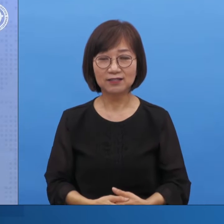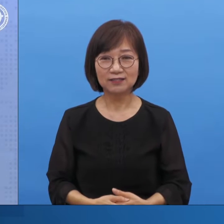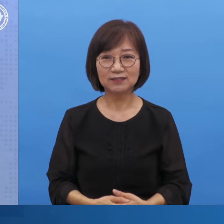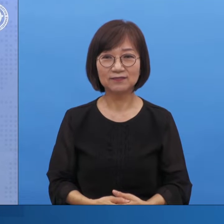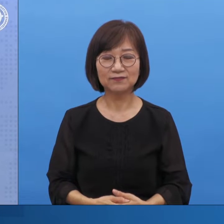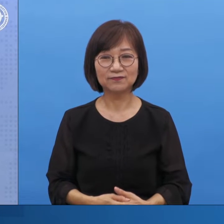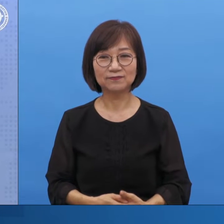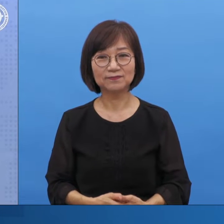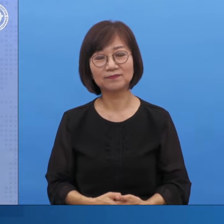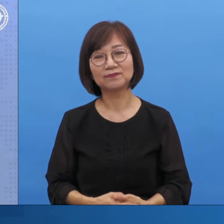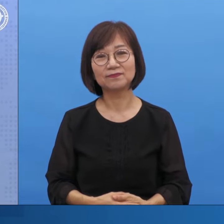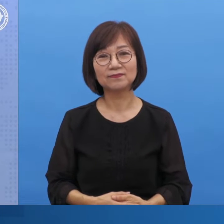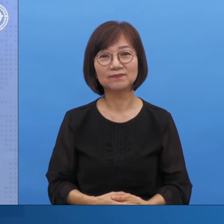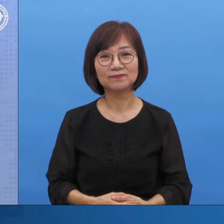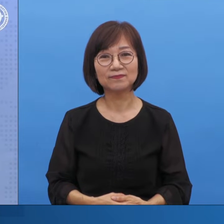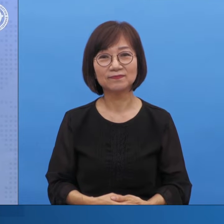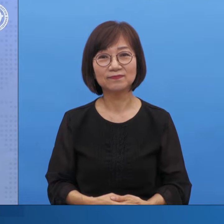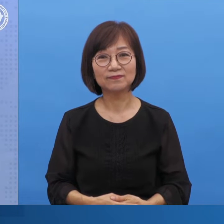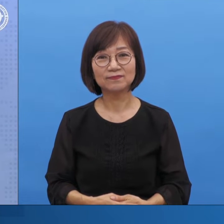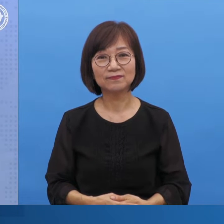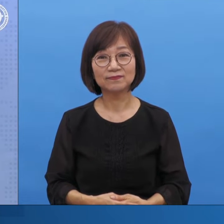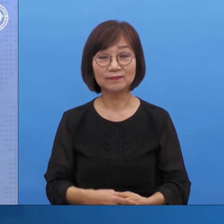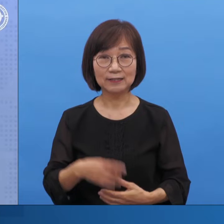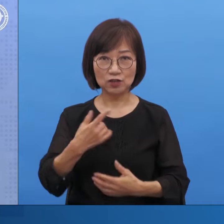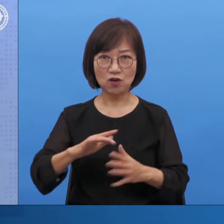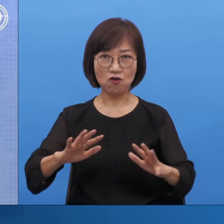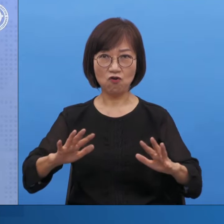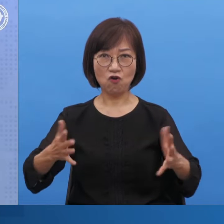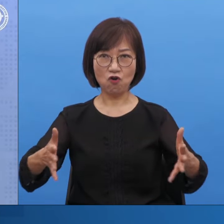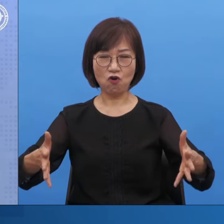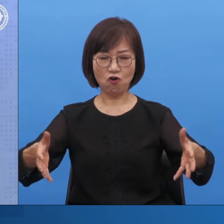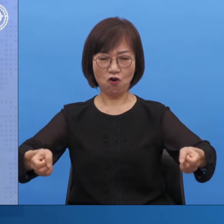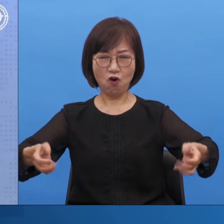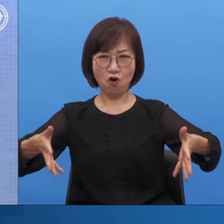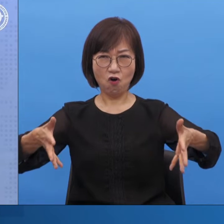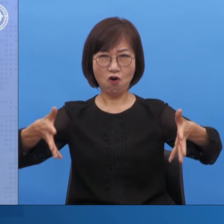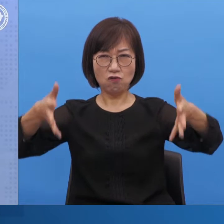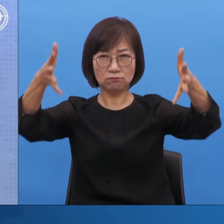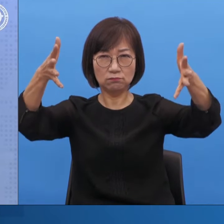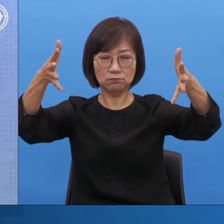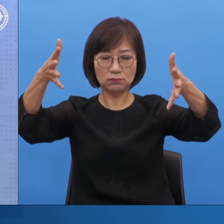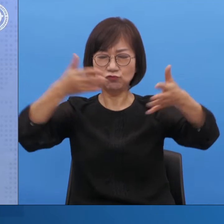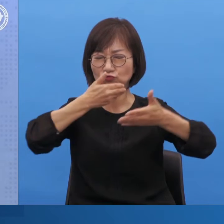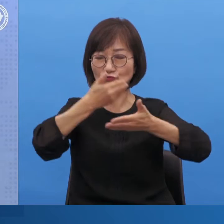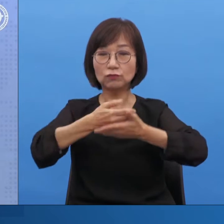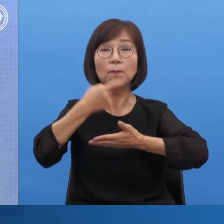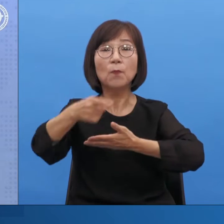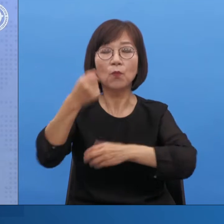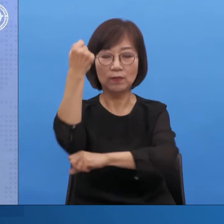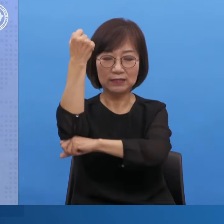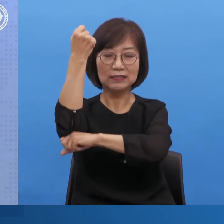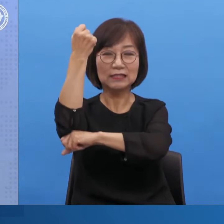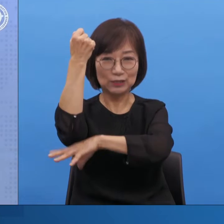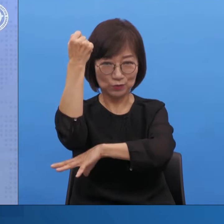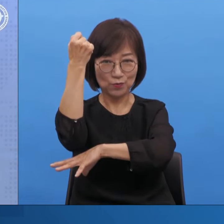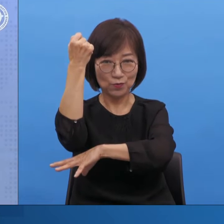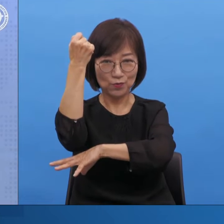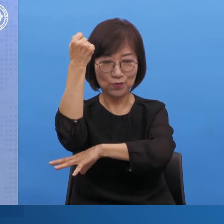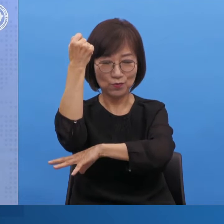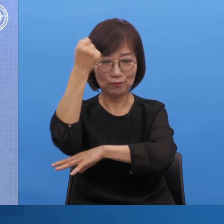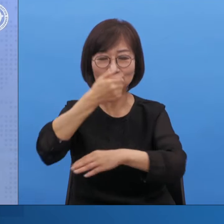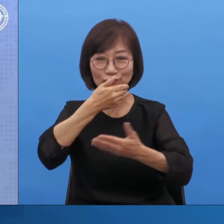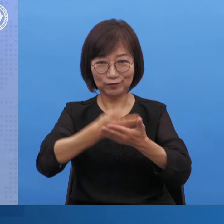able to pass by or they don't even catch it and they're 이 not getting 건물이 sick. 기초가 중요한 거예요. So the foundation of a construction is very important. 나는 오늘